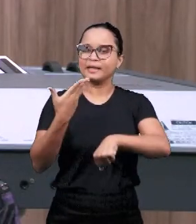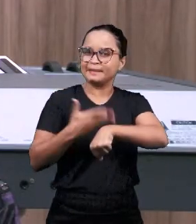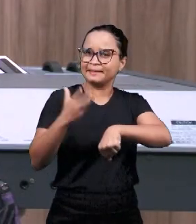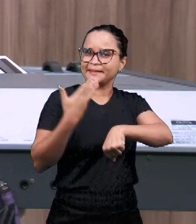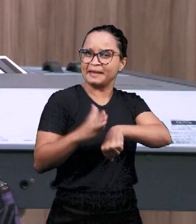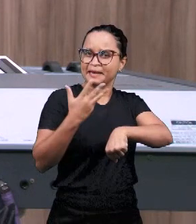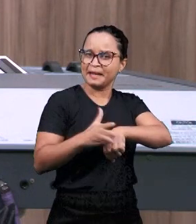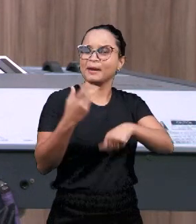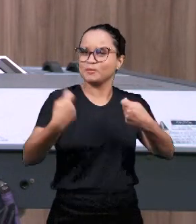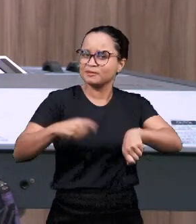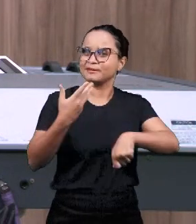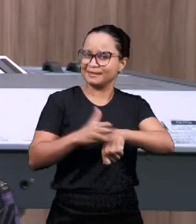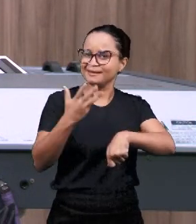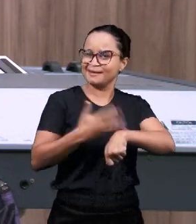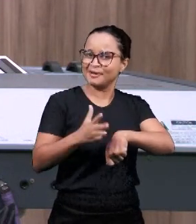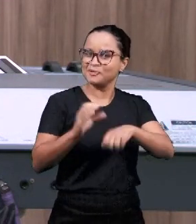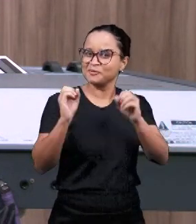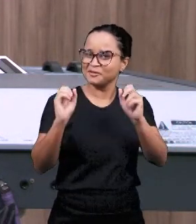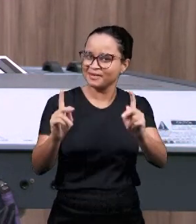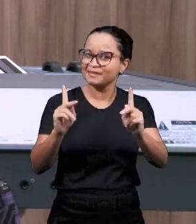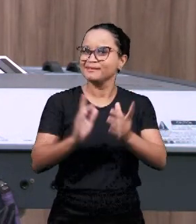Nous allons nous entraîner beaucoup.